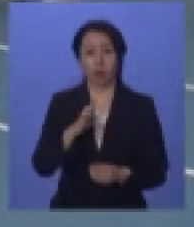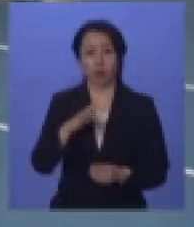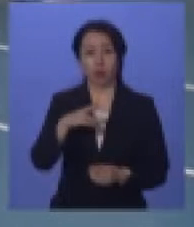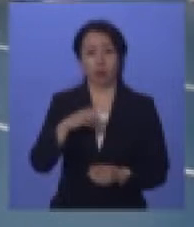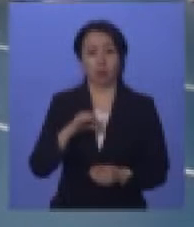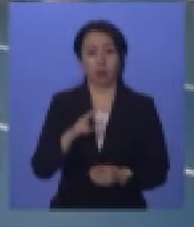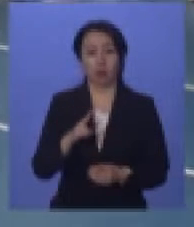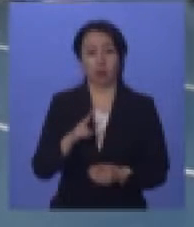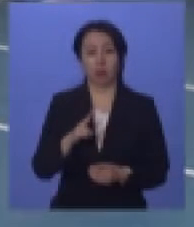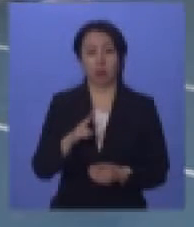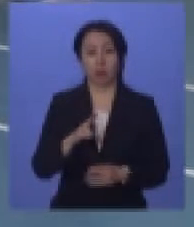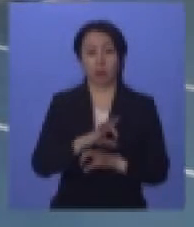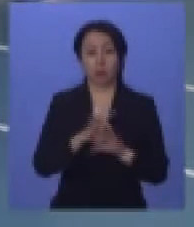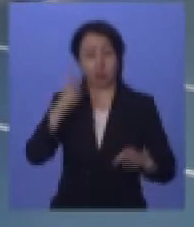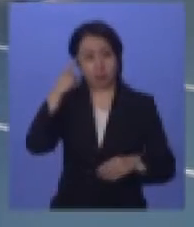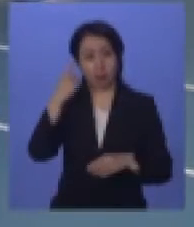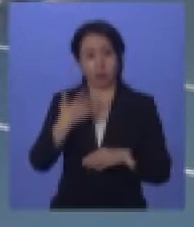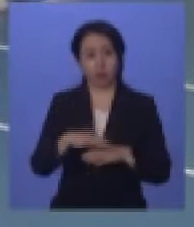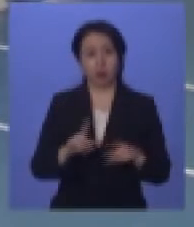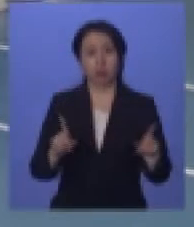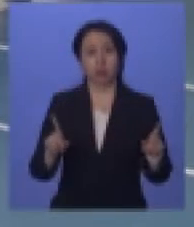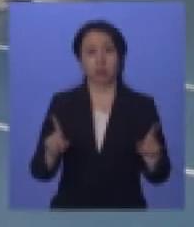«Бөрөктепек». Мы прекрасно понимаем, что